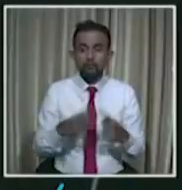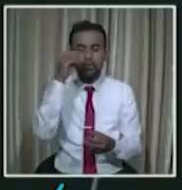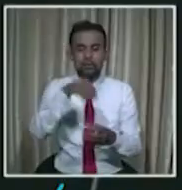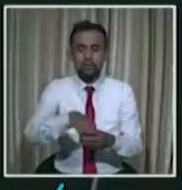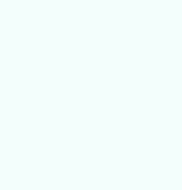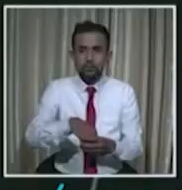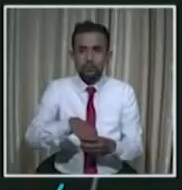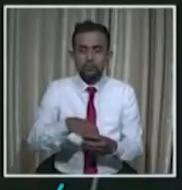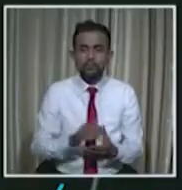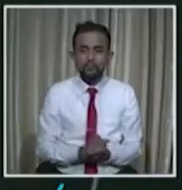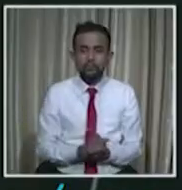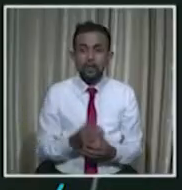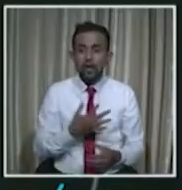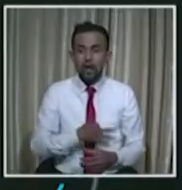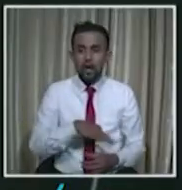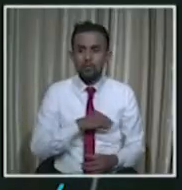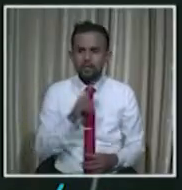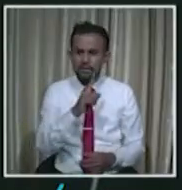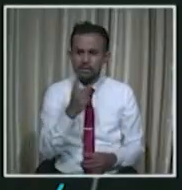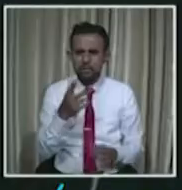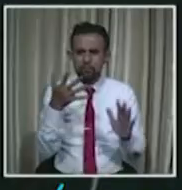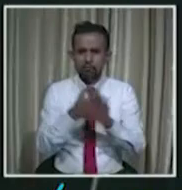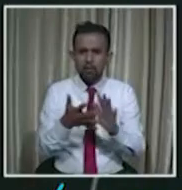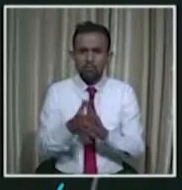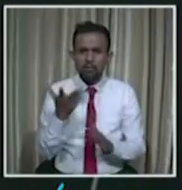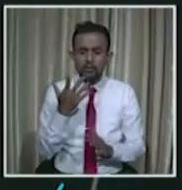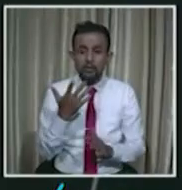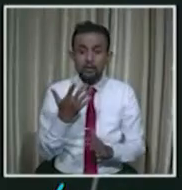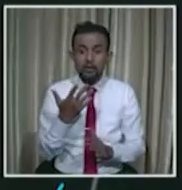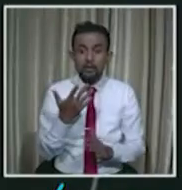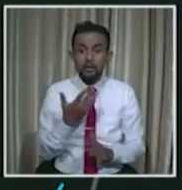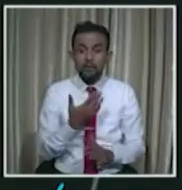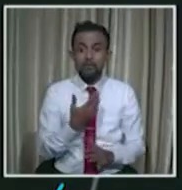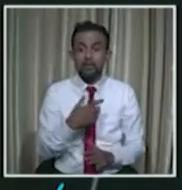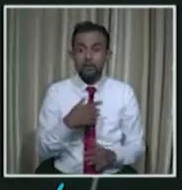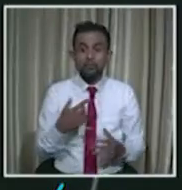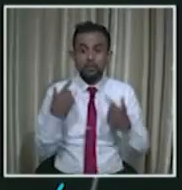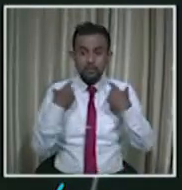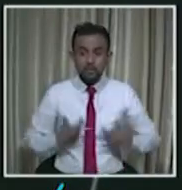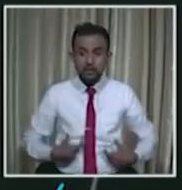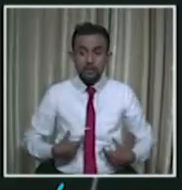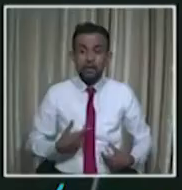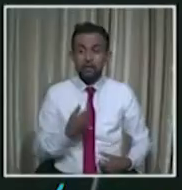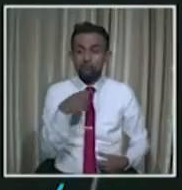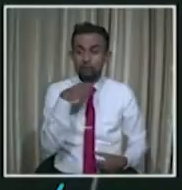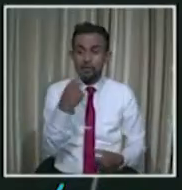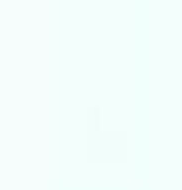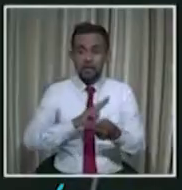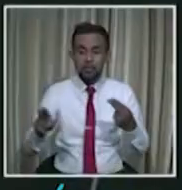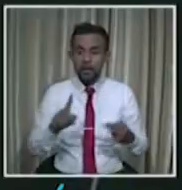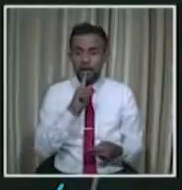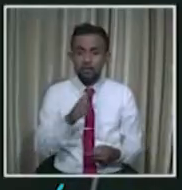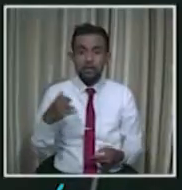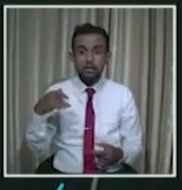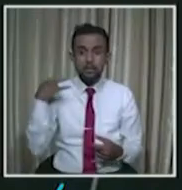නිරූපණයක් එනවා ඊළඟට ස්වාමින් වහන්සේලා එක්කෙනෙක් දෙන්නෙක් යන වැරදි නිසා සාටකයි වටාපිටයි දෙකම එපයි කිව්වම මේක සම්පූර්ණ බුද්ධාගමන ගහන එකක් වෙනවා දැන් සාරාන්